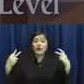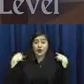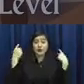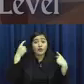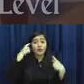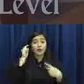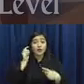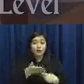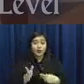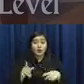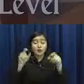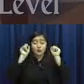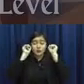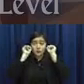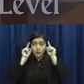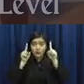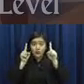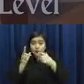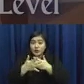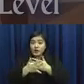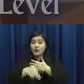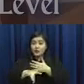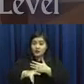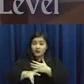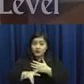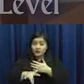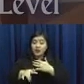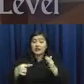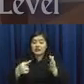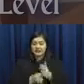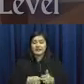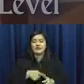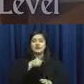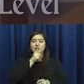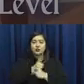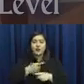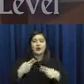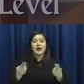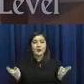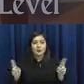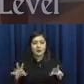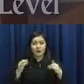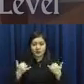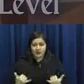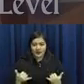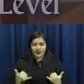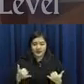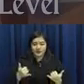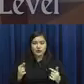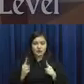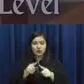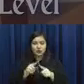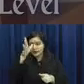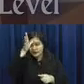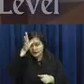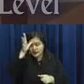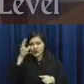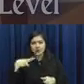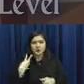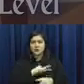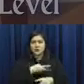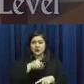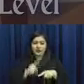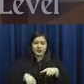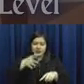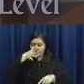early and to sit up late. Ito kadalasan ang picture ng mga tatay. Yon. Ito kadalasan, we cannot deny the fact, the truth, na